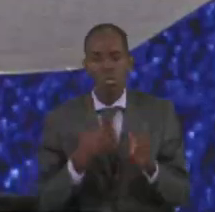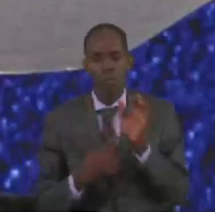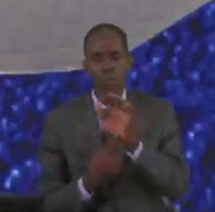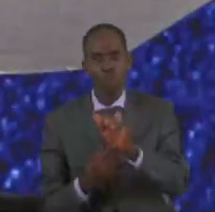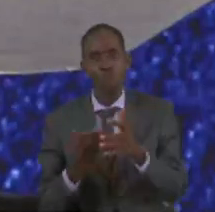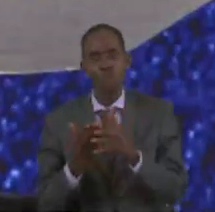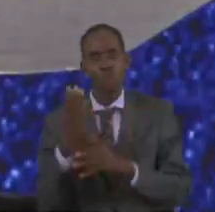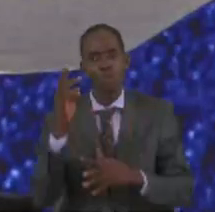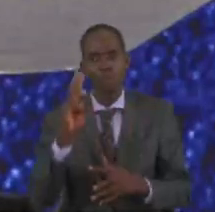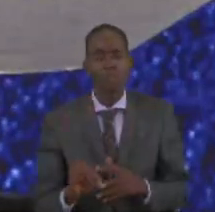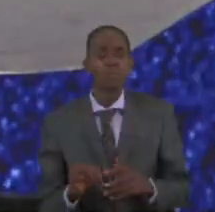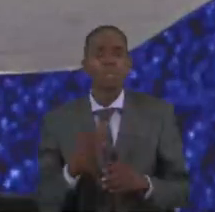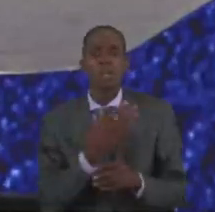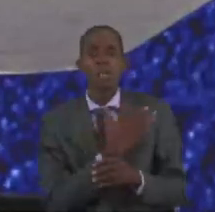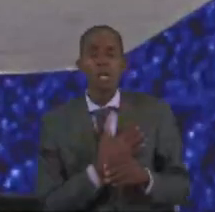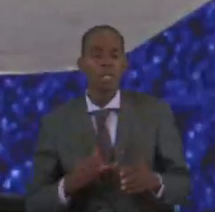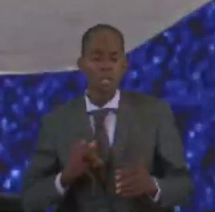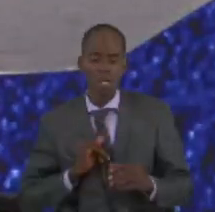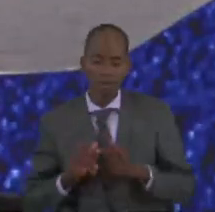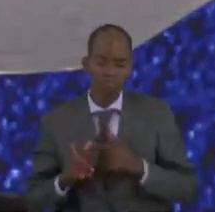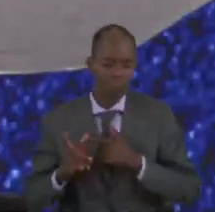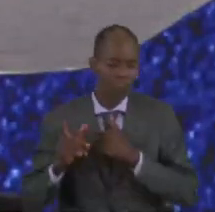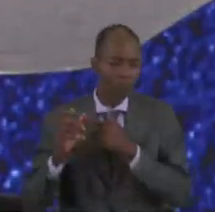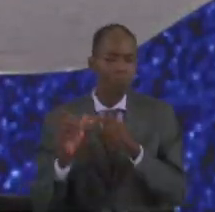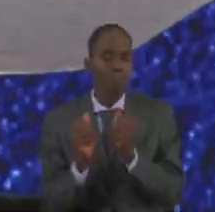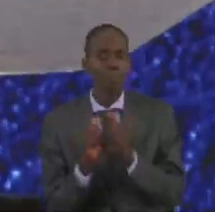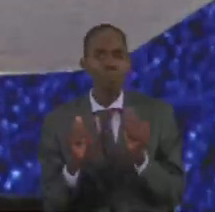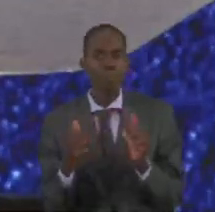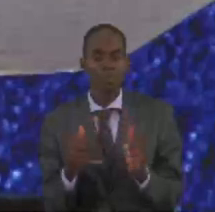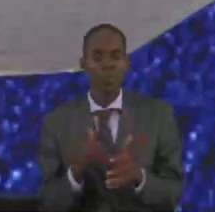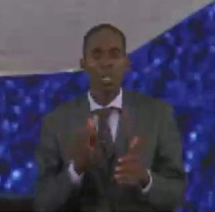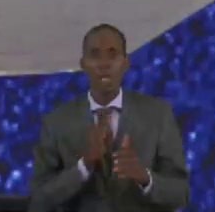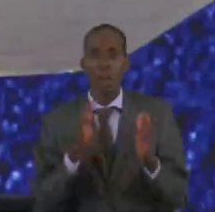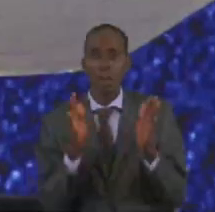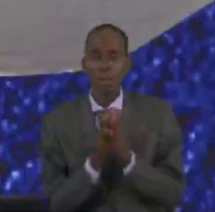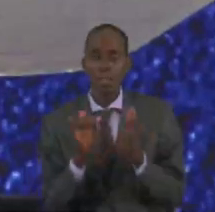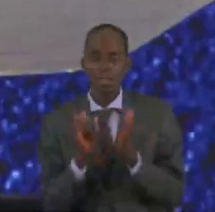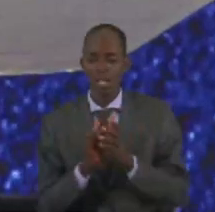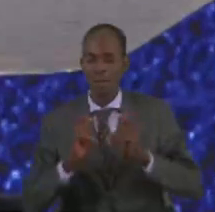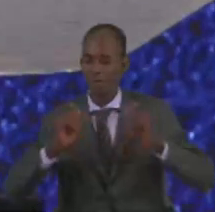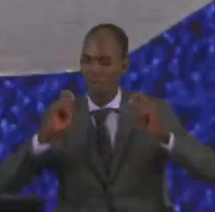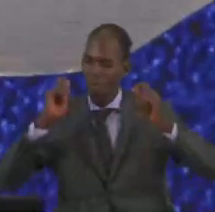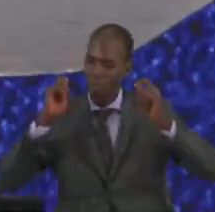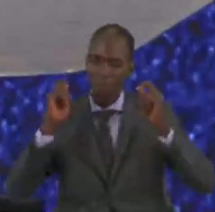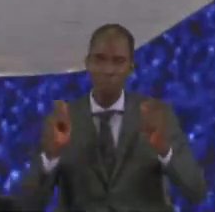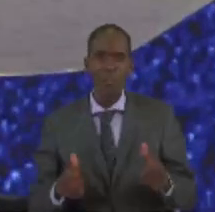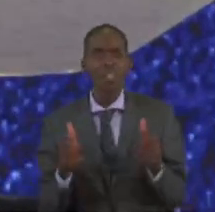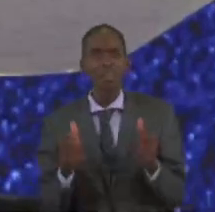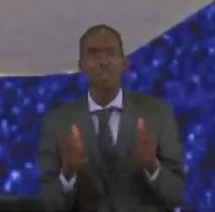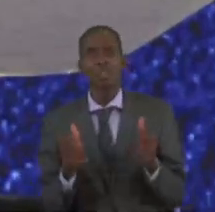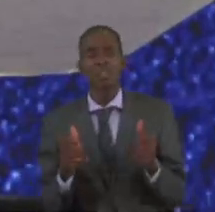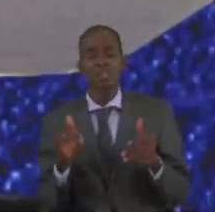et que cela est révélé en moi et au travers de moi, j'ai couru avec ça. Je prie que